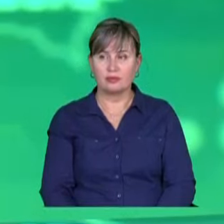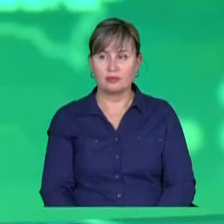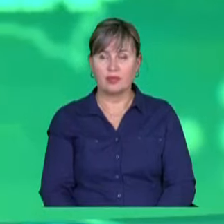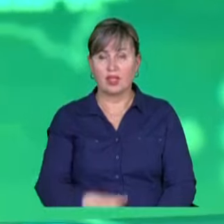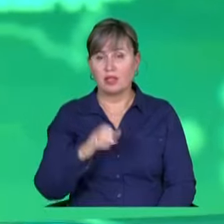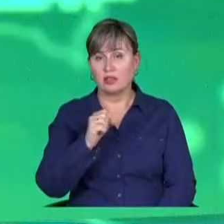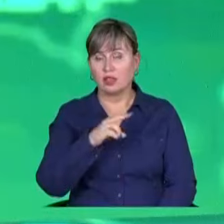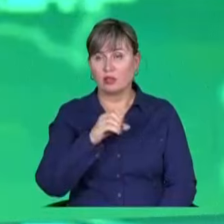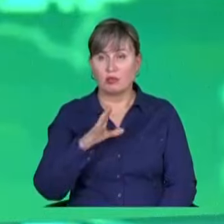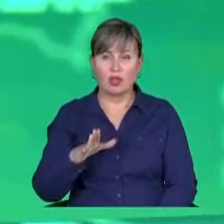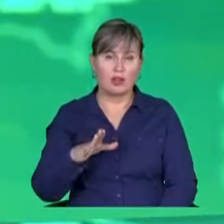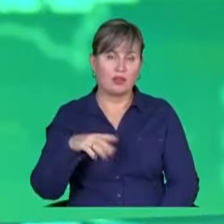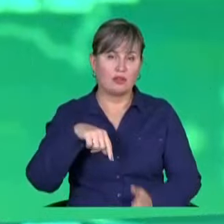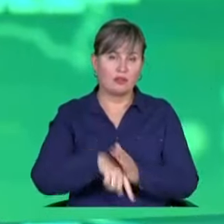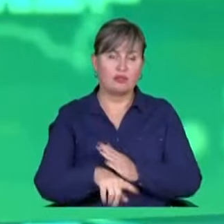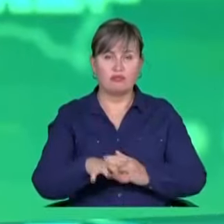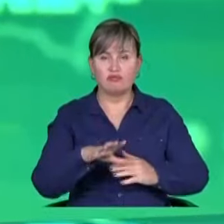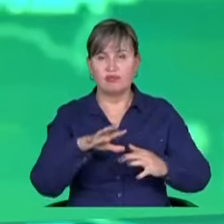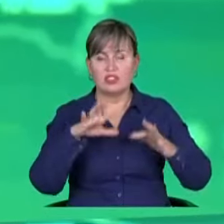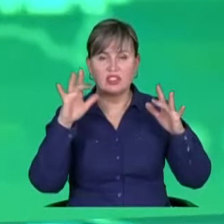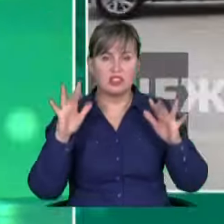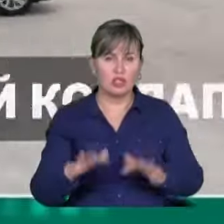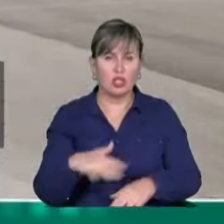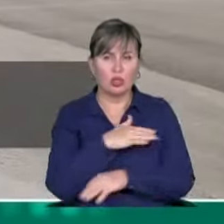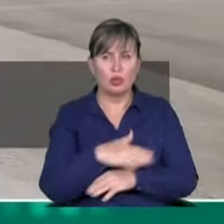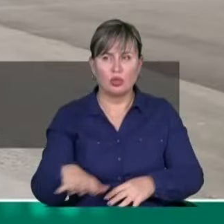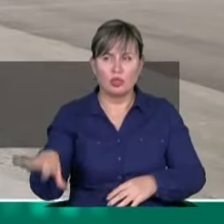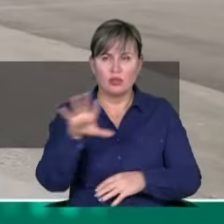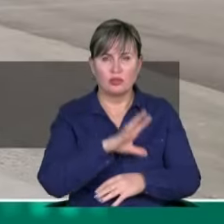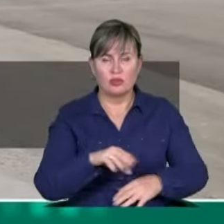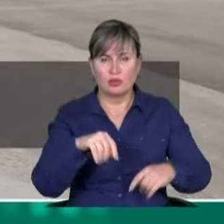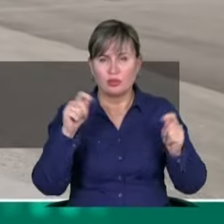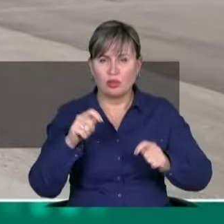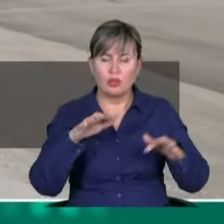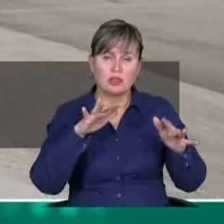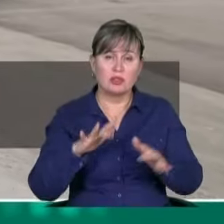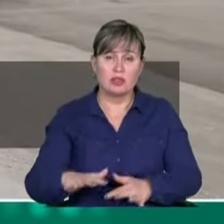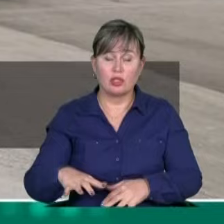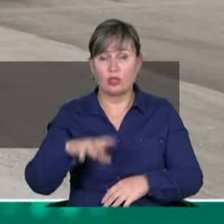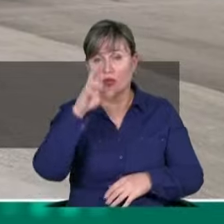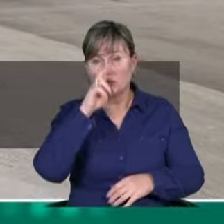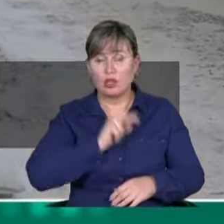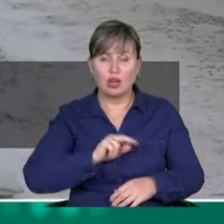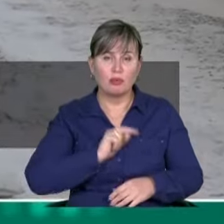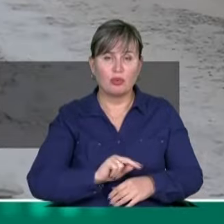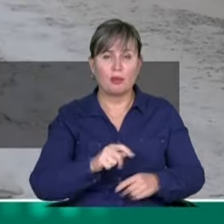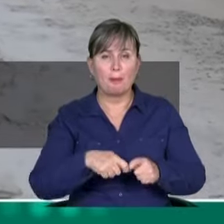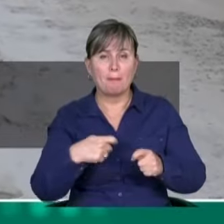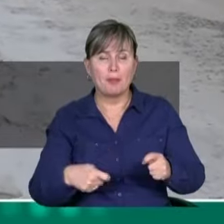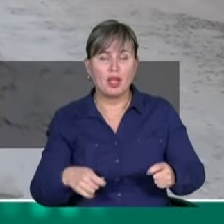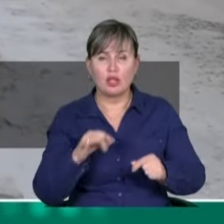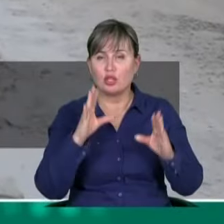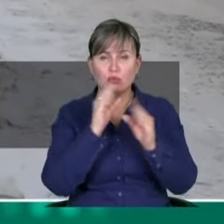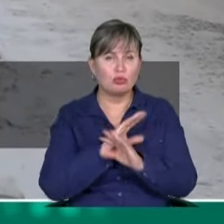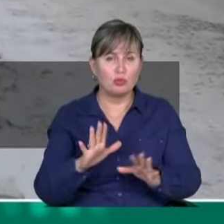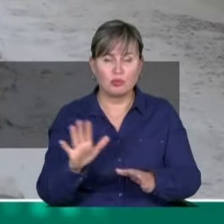Сатпаев буквально утопает в снегу. Улицы и тротуары все завалено осадками. Коммунальщики работают крайне медленно и не